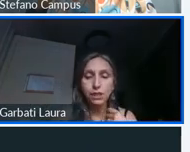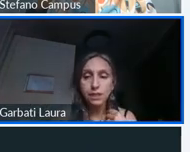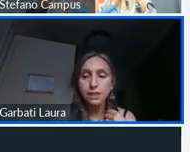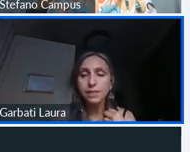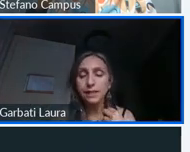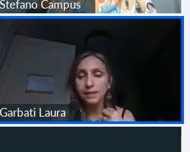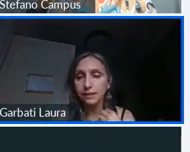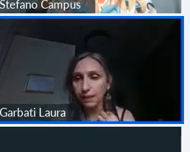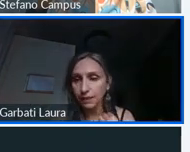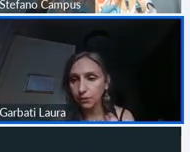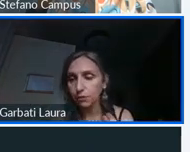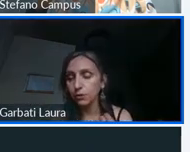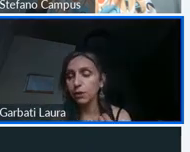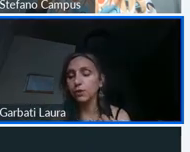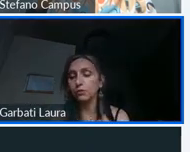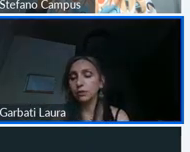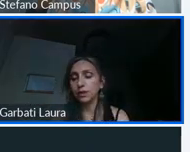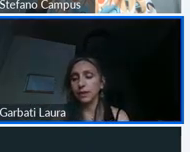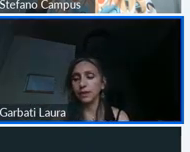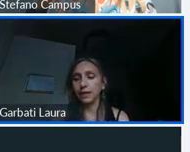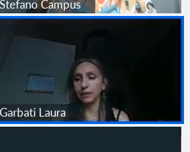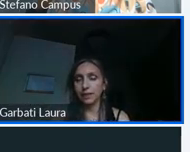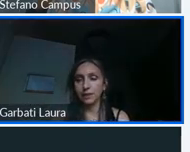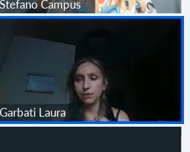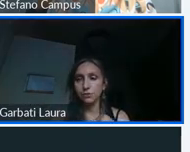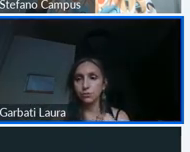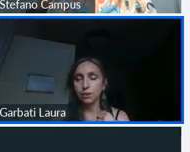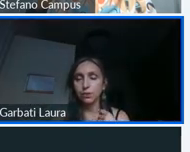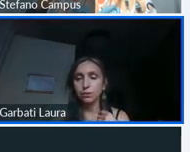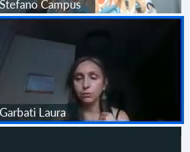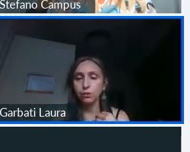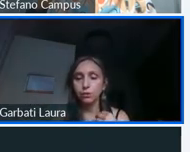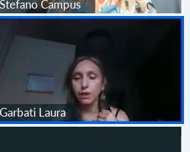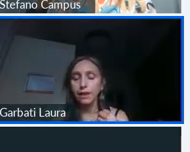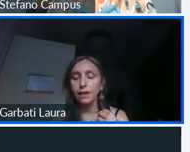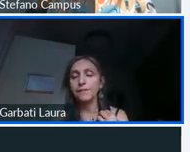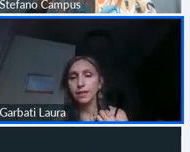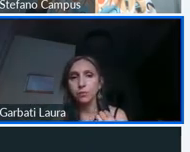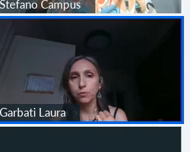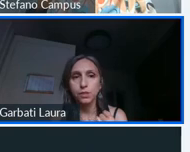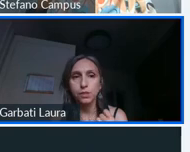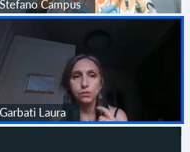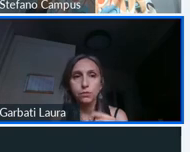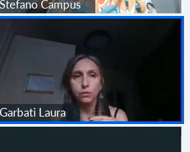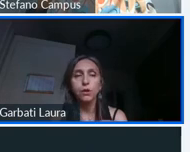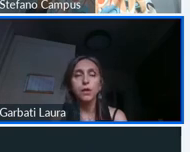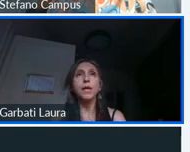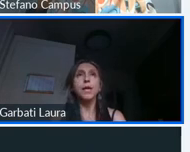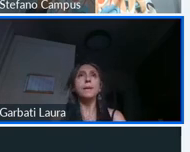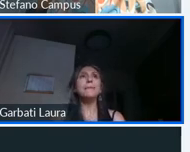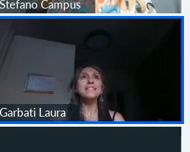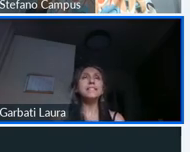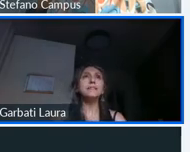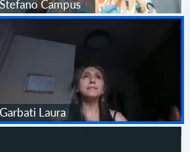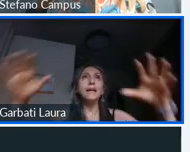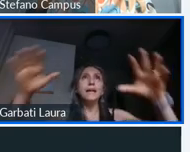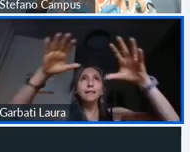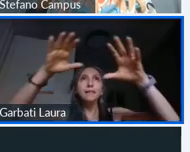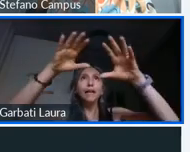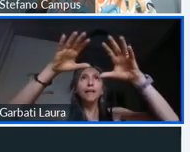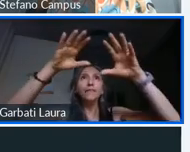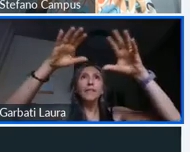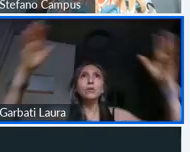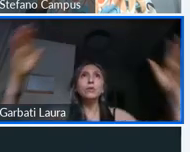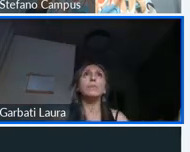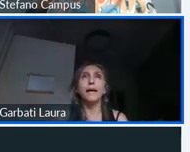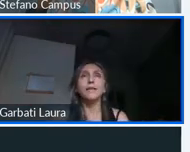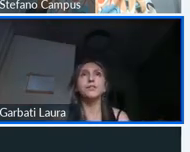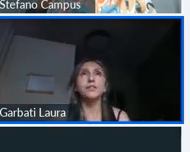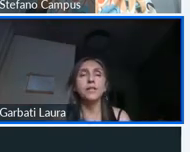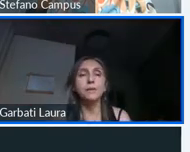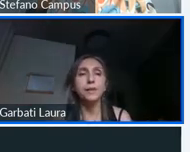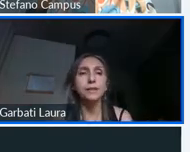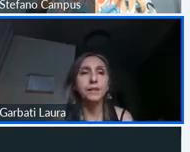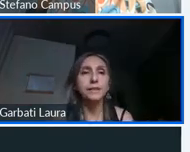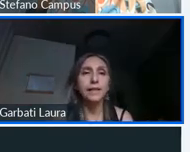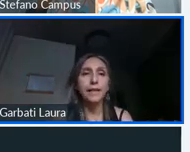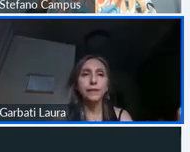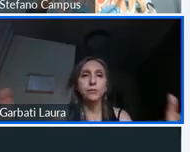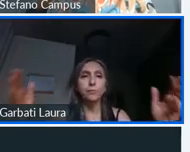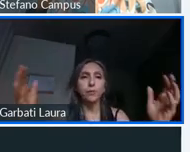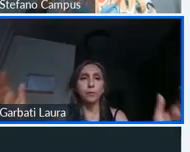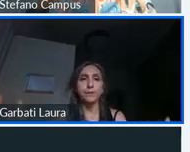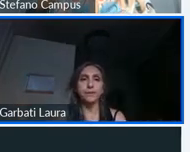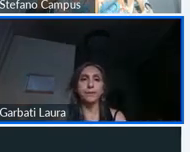sui generis che attengono e sono trattati la legge sul diritto d'autore, e vedremo cosa sono, ma a livello globale,